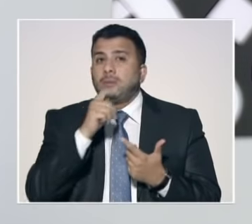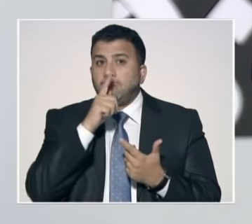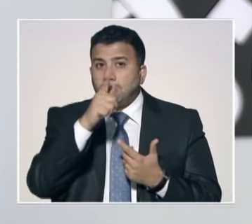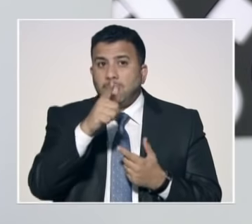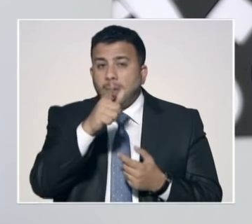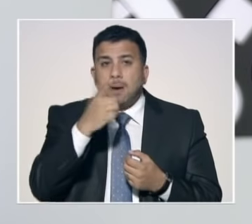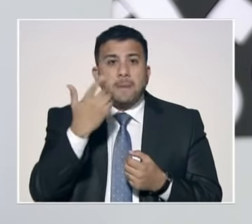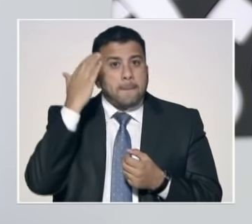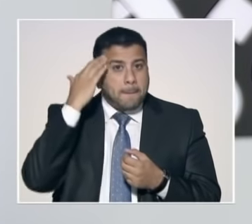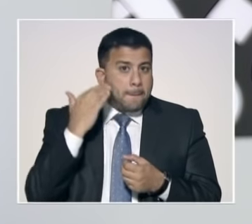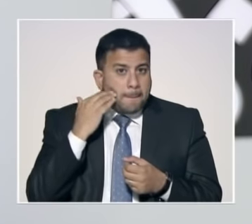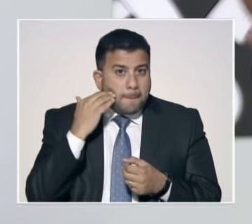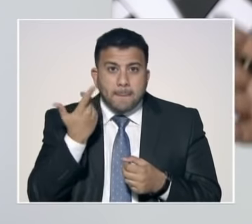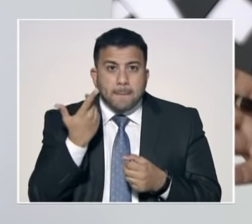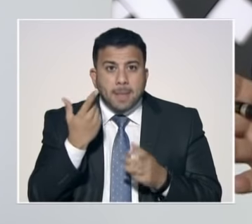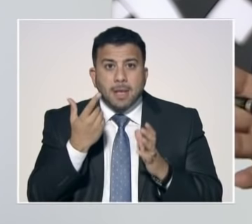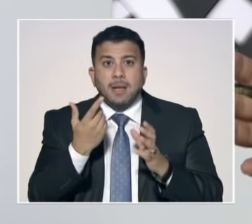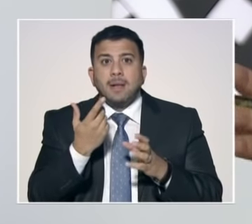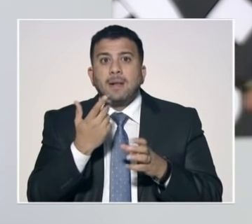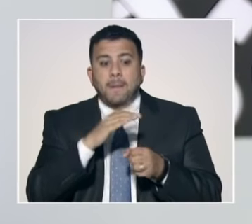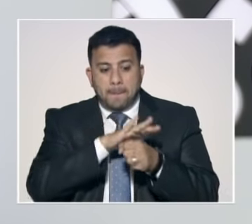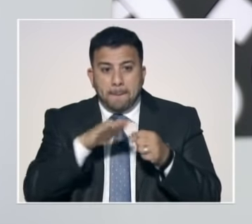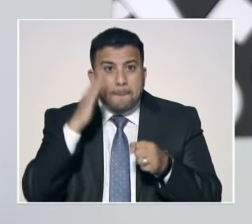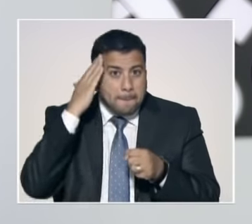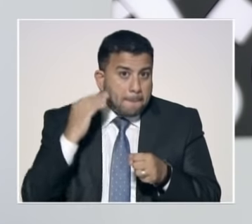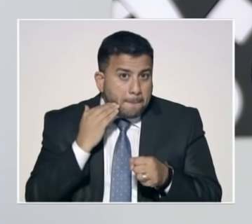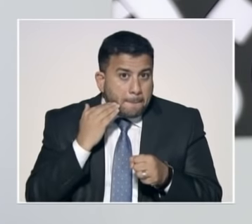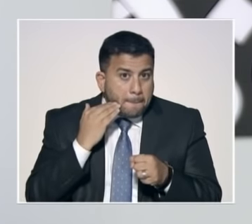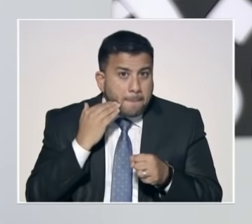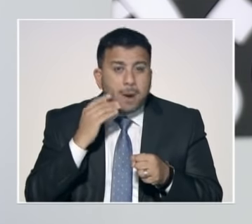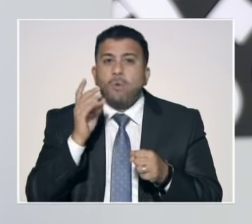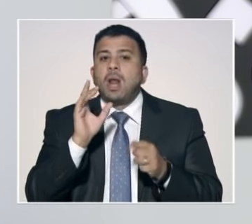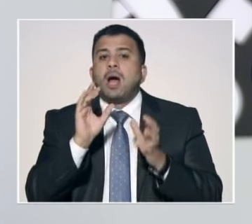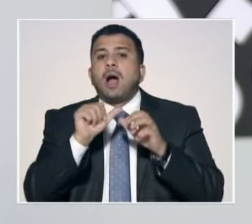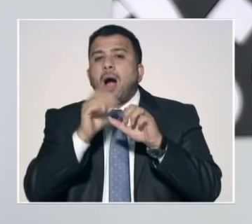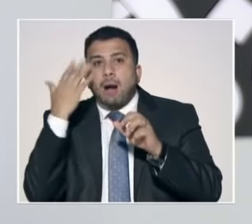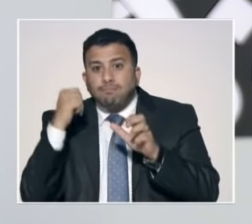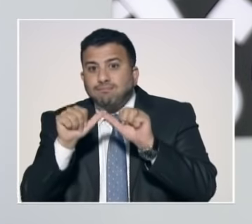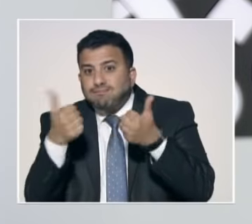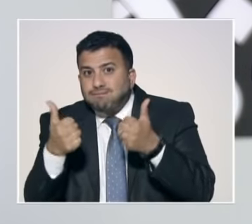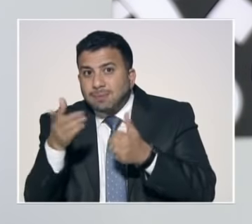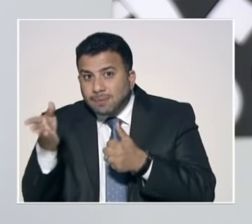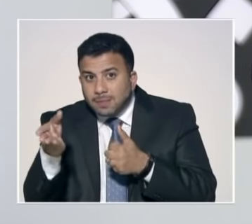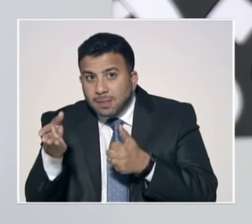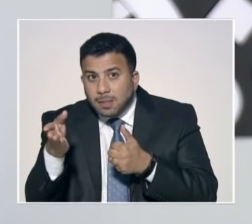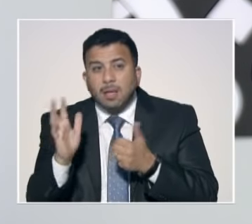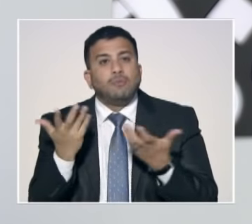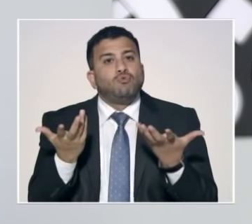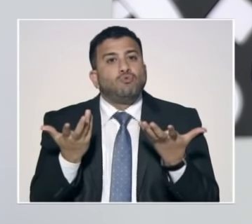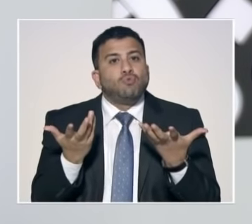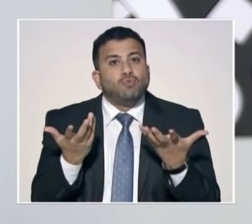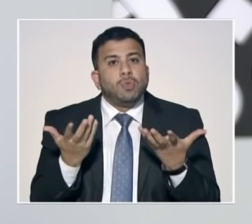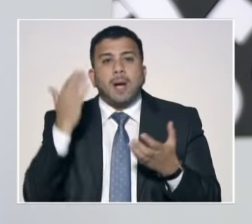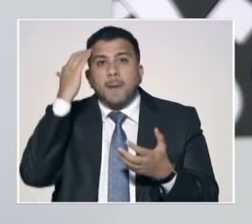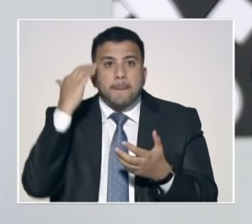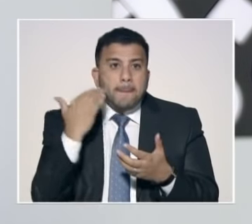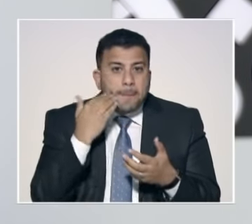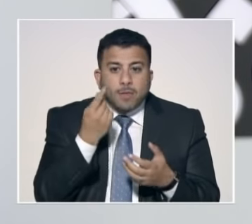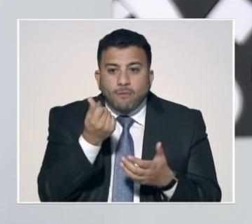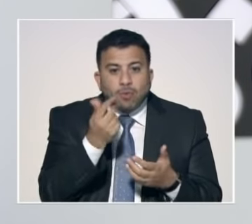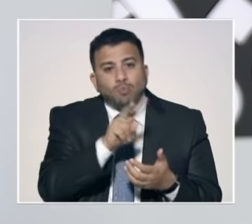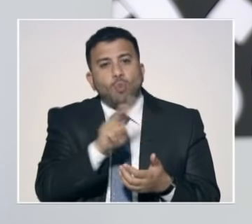ولا ثيب؟ البكر لها مهر معين والثيب لها مهر معين. البلد وين؟ في ليبيا عندكم عرف على